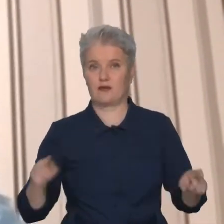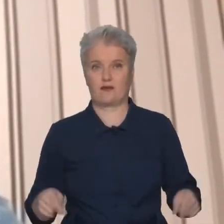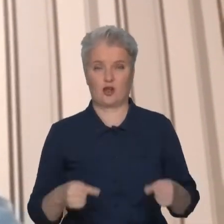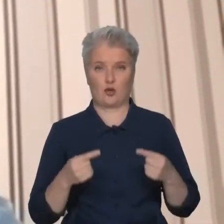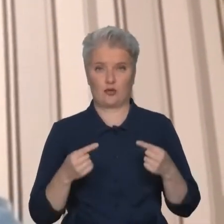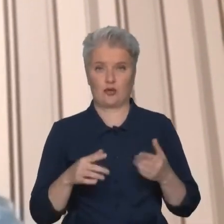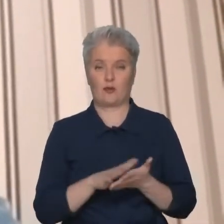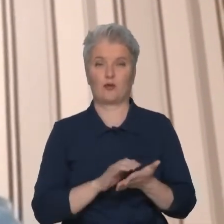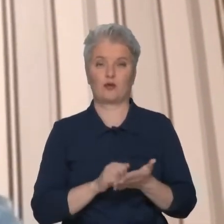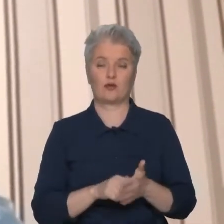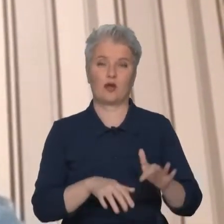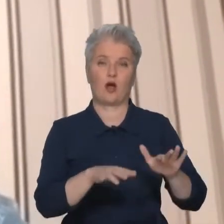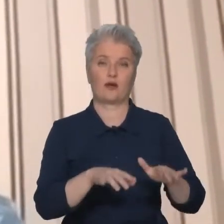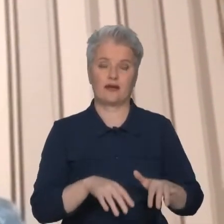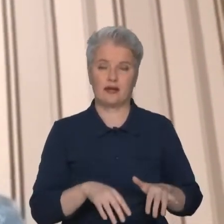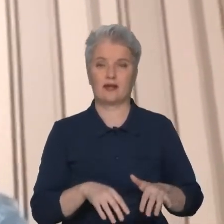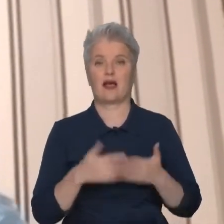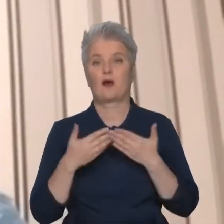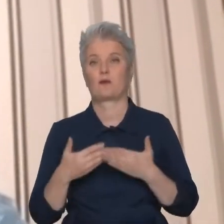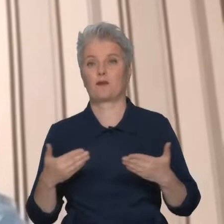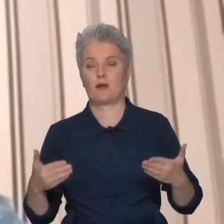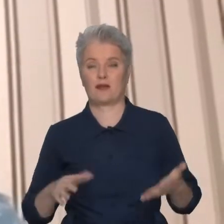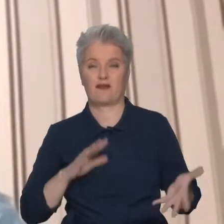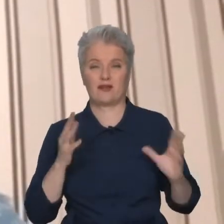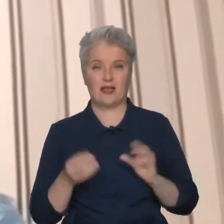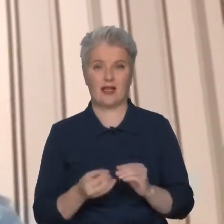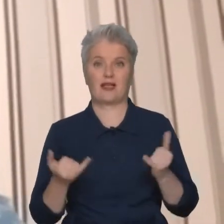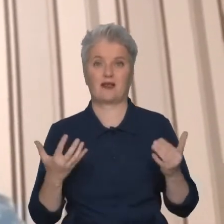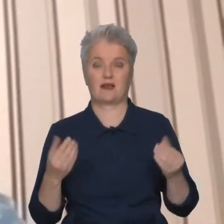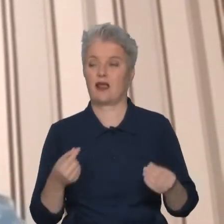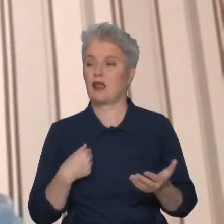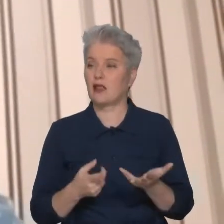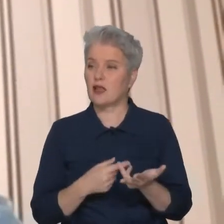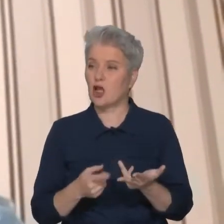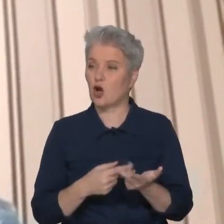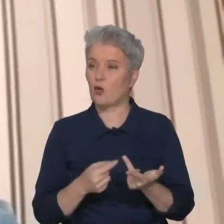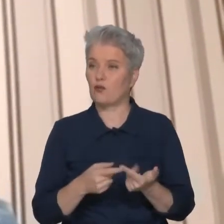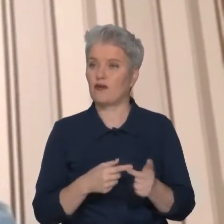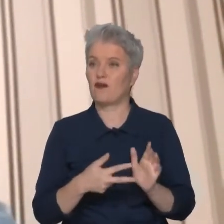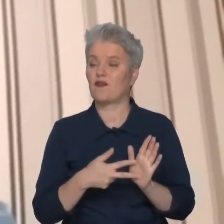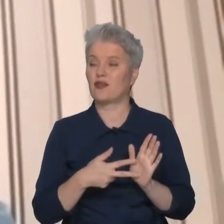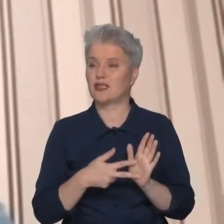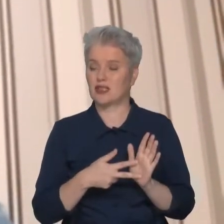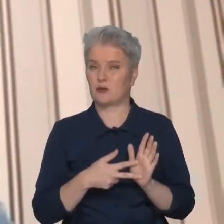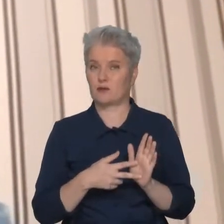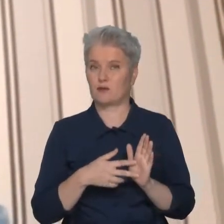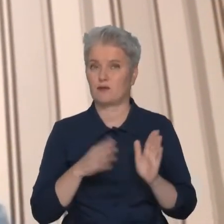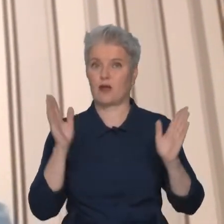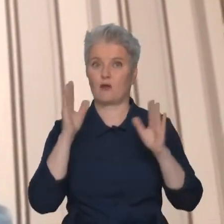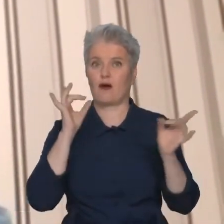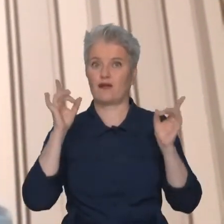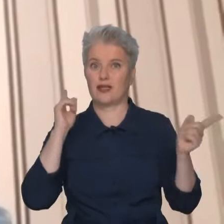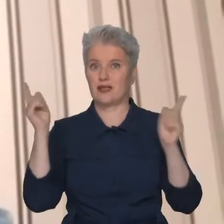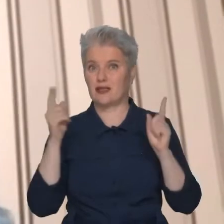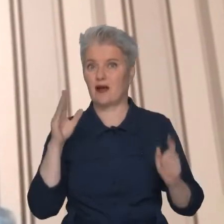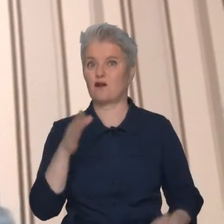пошкоджені також архтехніка, меблі. Взагалі, за сьогоднішній день я нарахував 8 повітряних тривог в